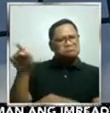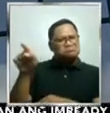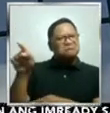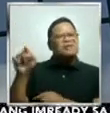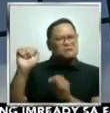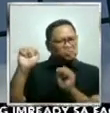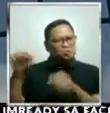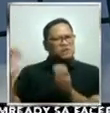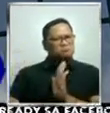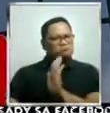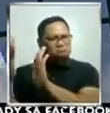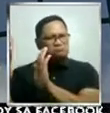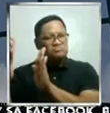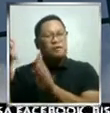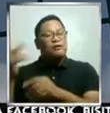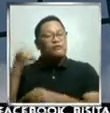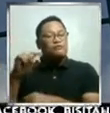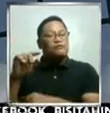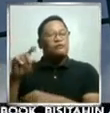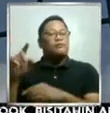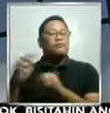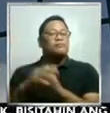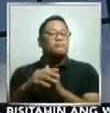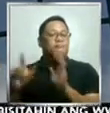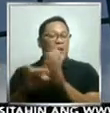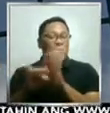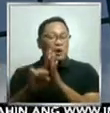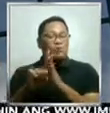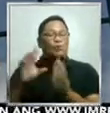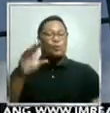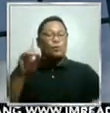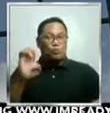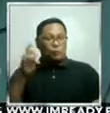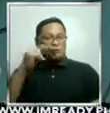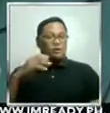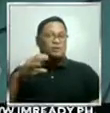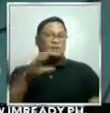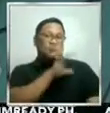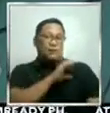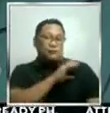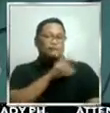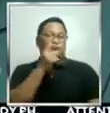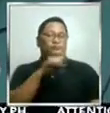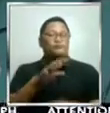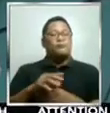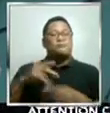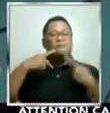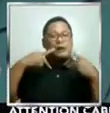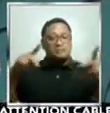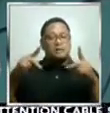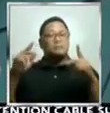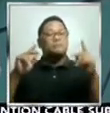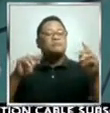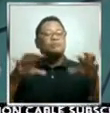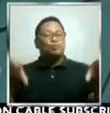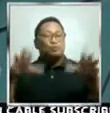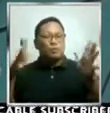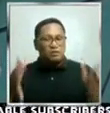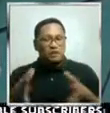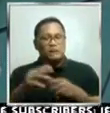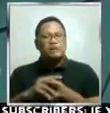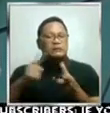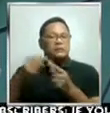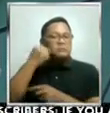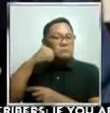opisyal sa kasong perjury, paglabag sa Code of Conduct and Ethical Standards for Public Officials and Employees at paglabag sa Graft